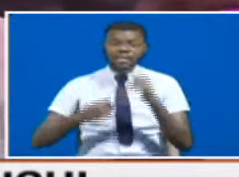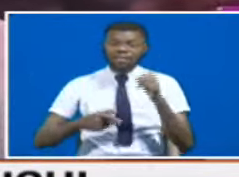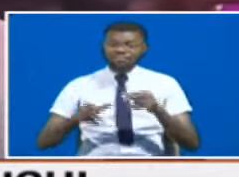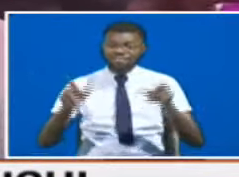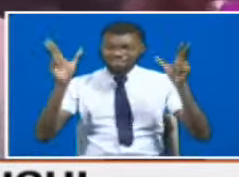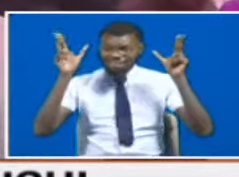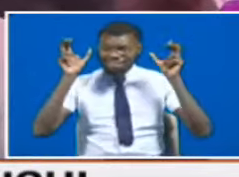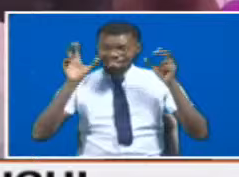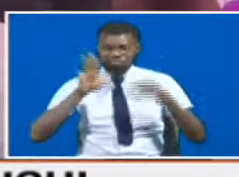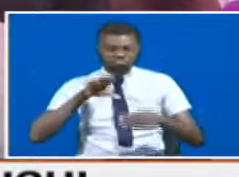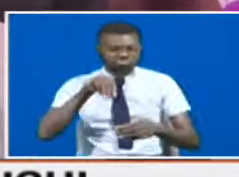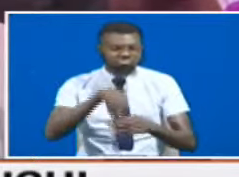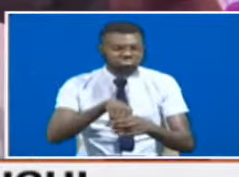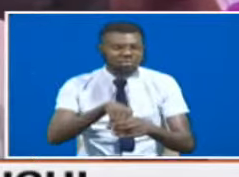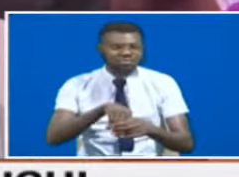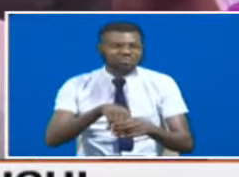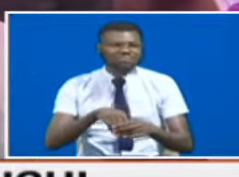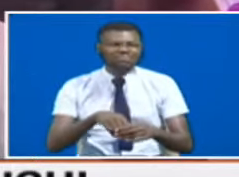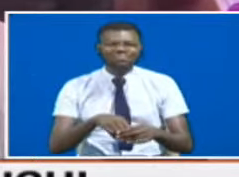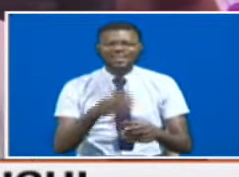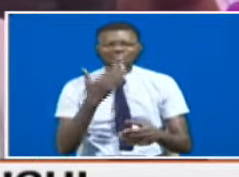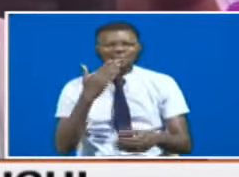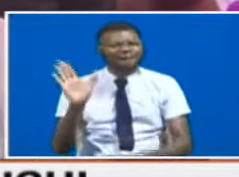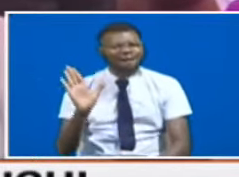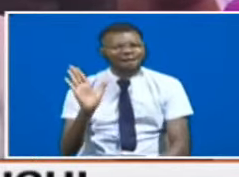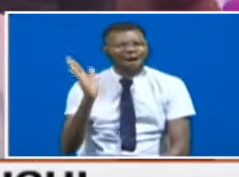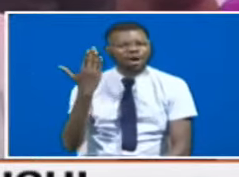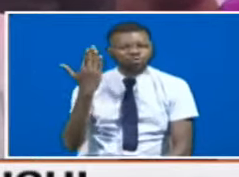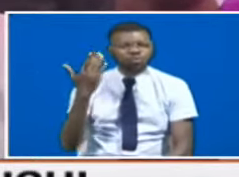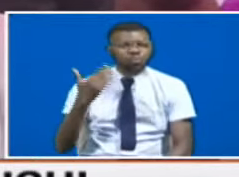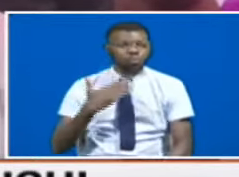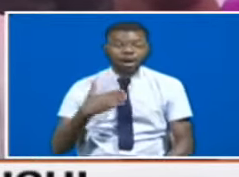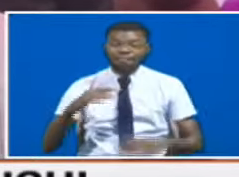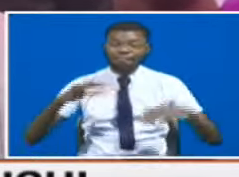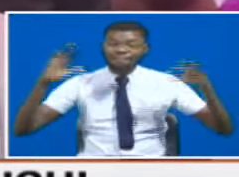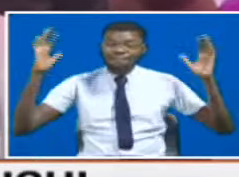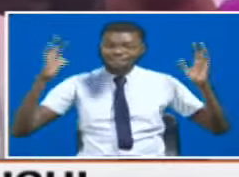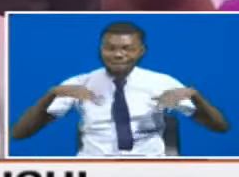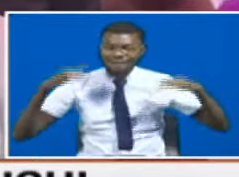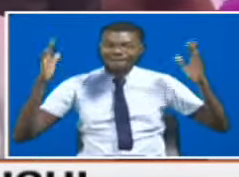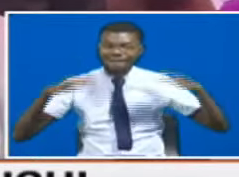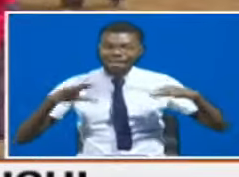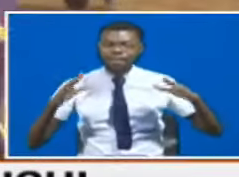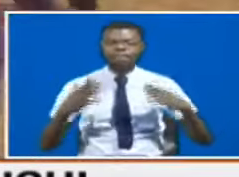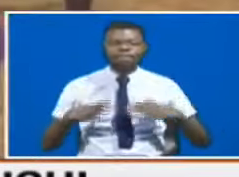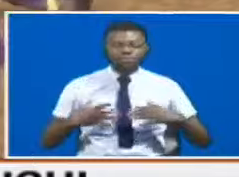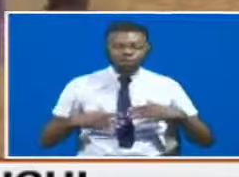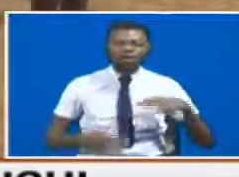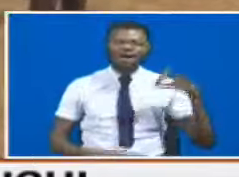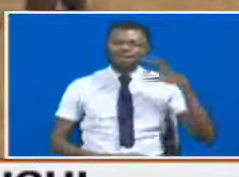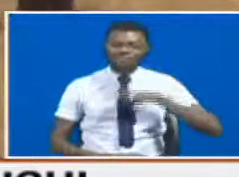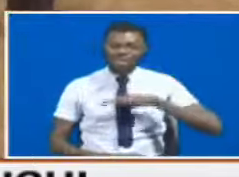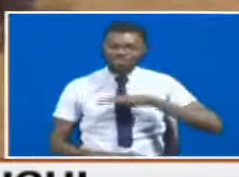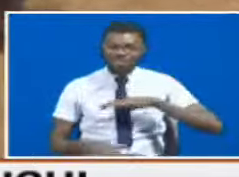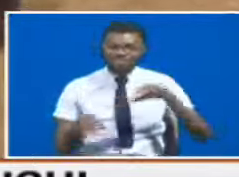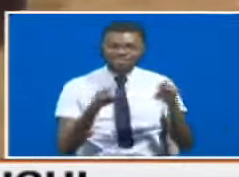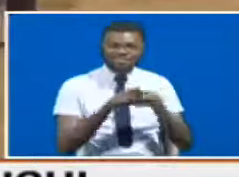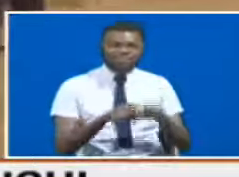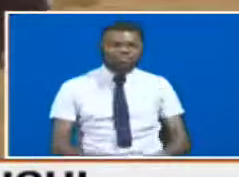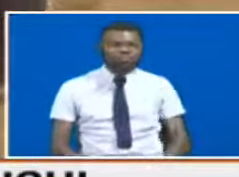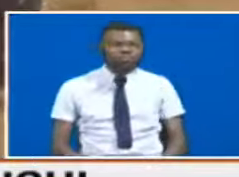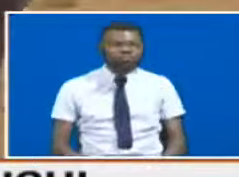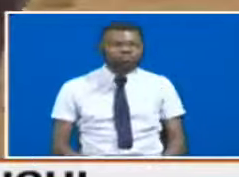watu kadhaa, na sisi tunaomba tu waondoke ili hii mvua iweze kufaidi mwananchi wa chini. Wakizungumza